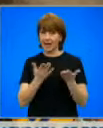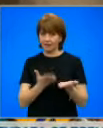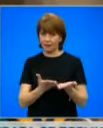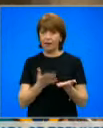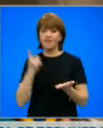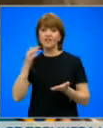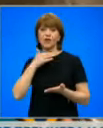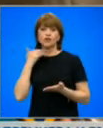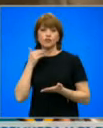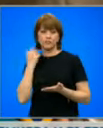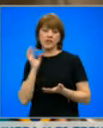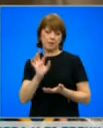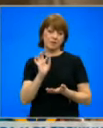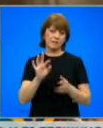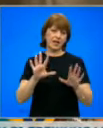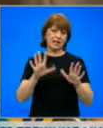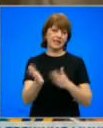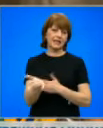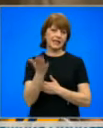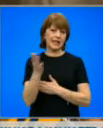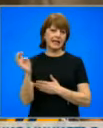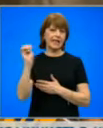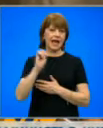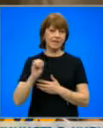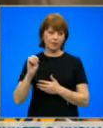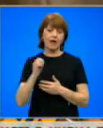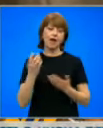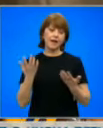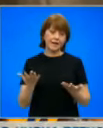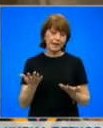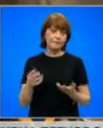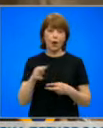евро, в която не е декларирана, съответно Компи